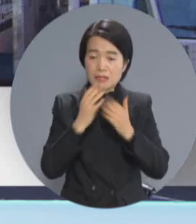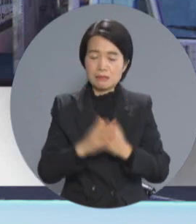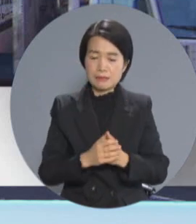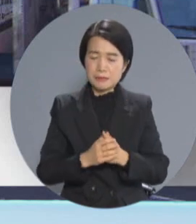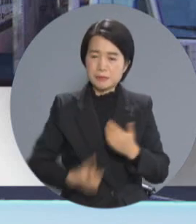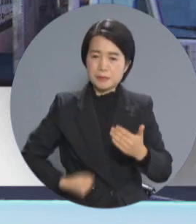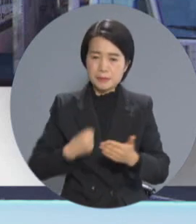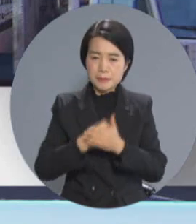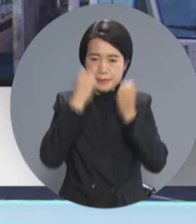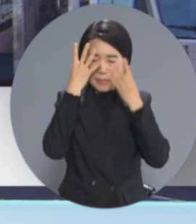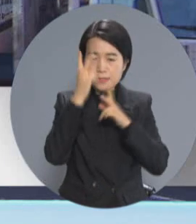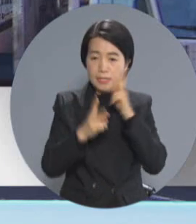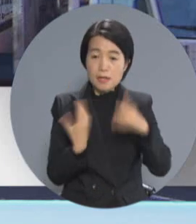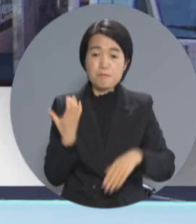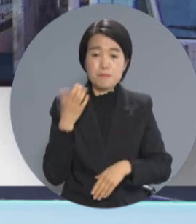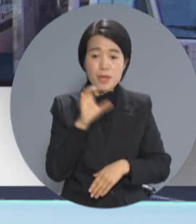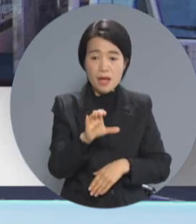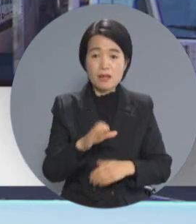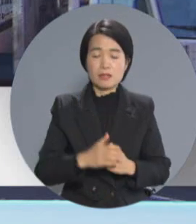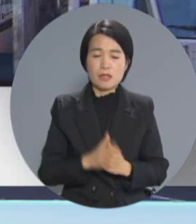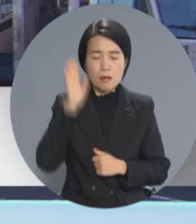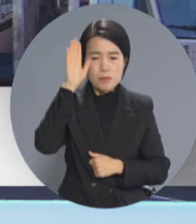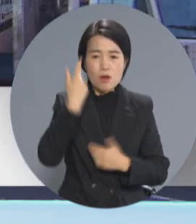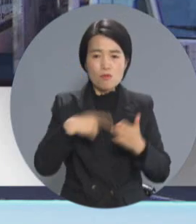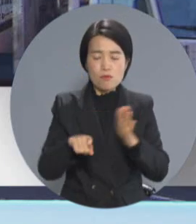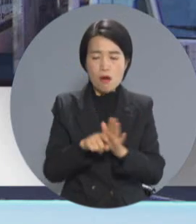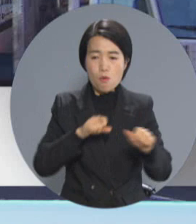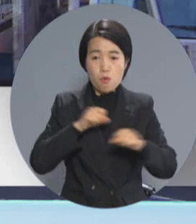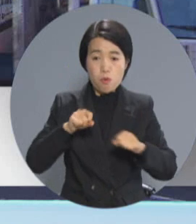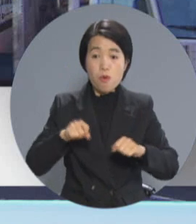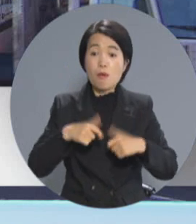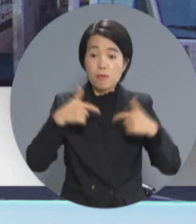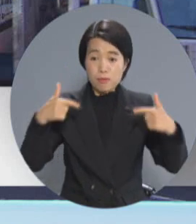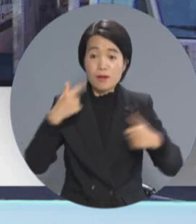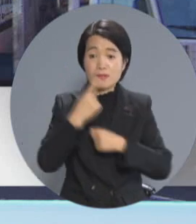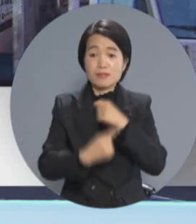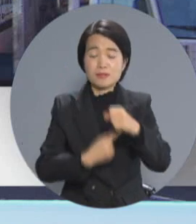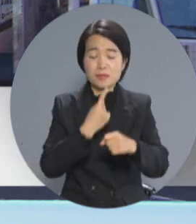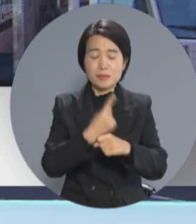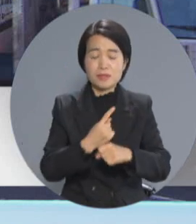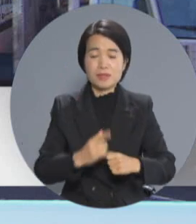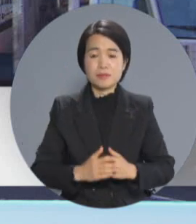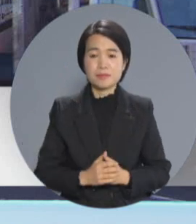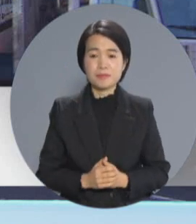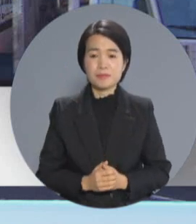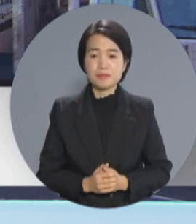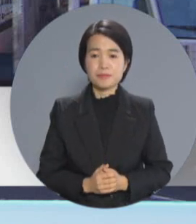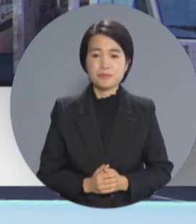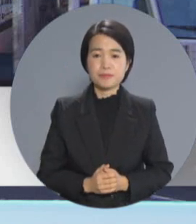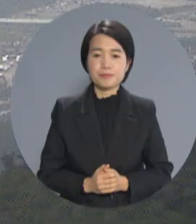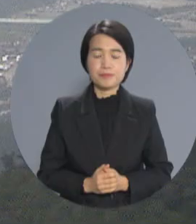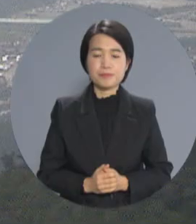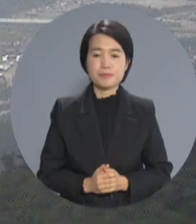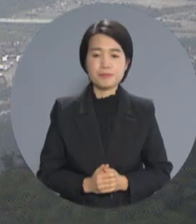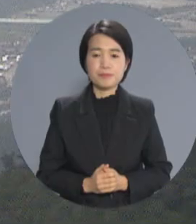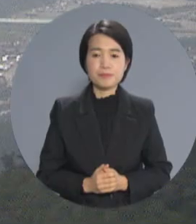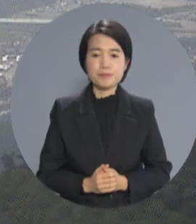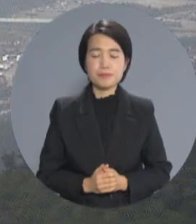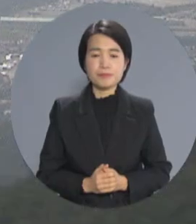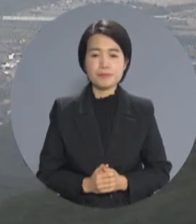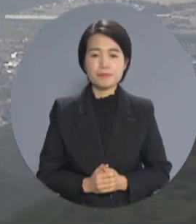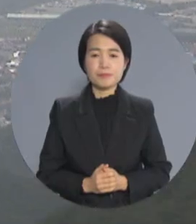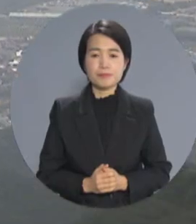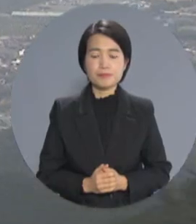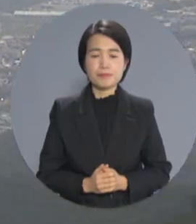과감한 신산업 투자가 이루어지는 등 미래를 위한 움직임도 활발한 한 해였습니다. 유민호 기자입니다.